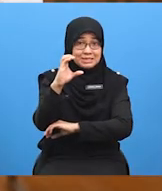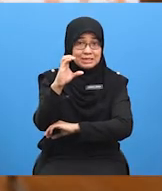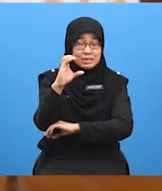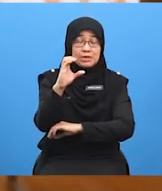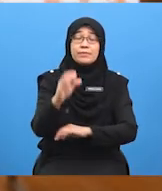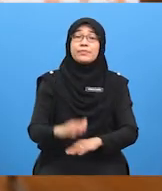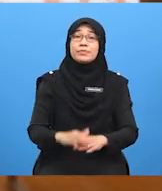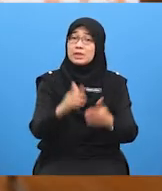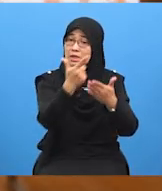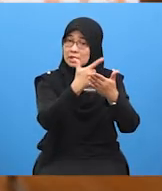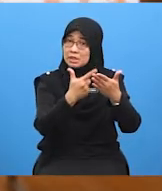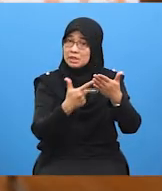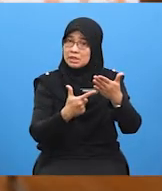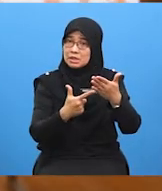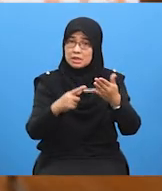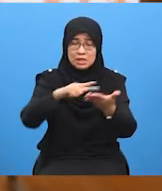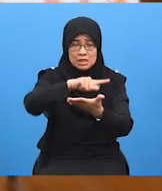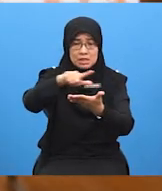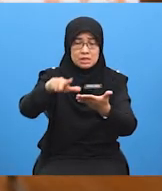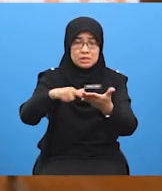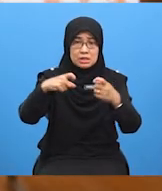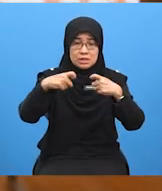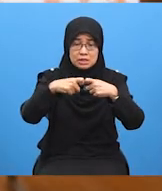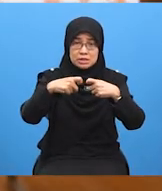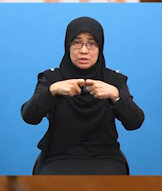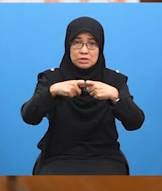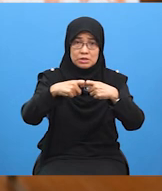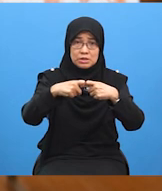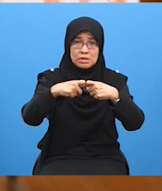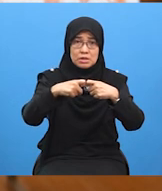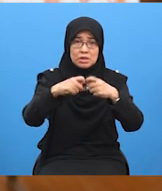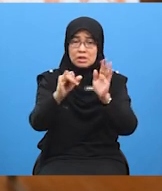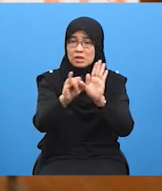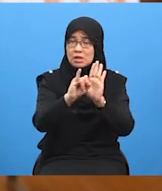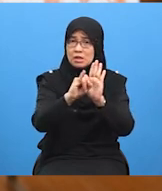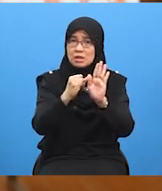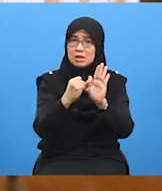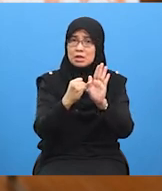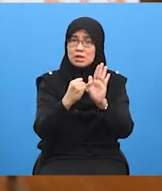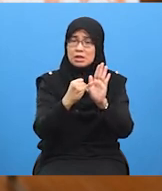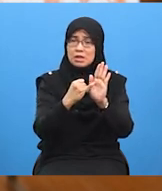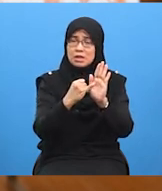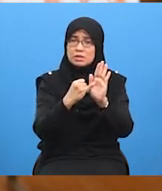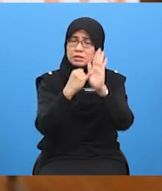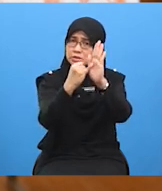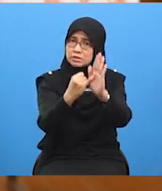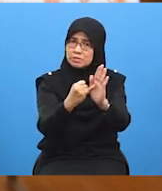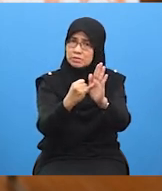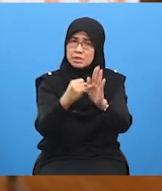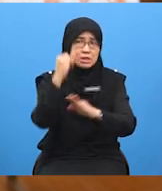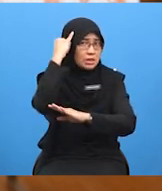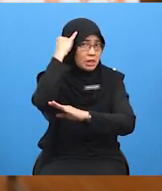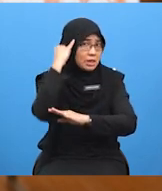Lakaran reka bentuk litar elektronik merupakan terjemahan daripada idea awal mereka.